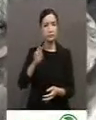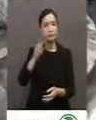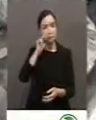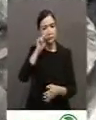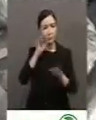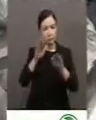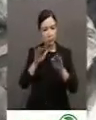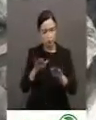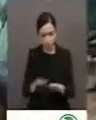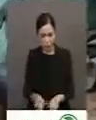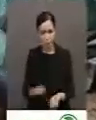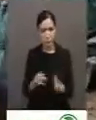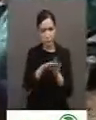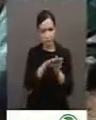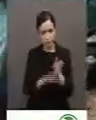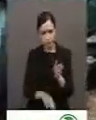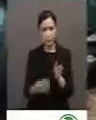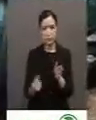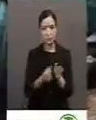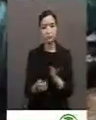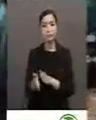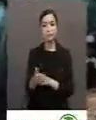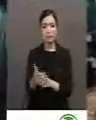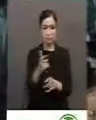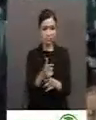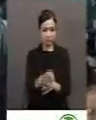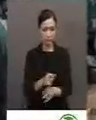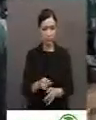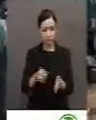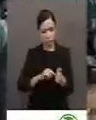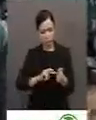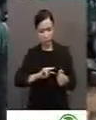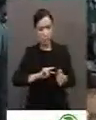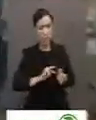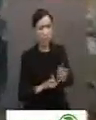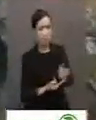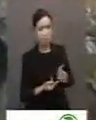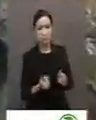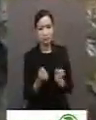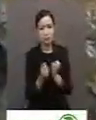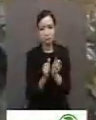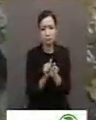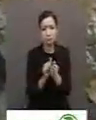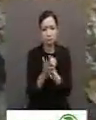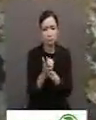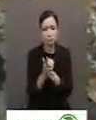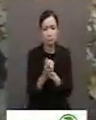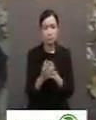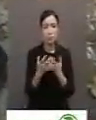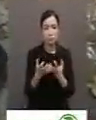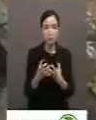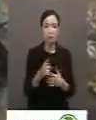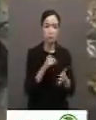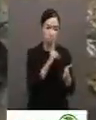ณน้ำลดลงอย่างเร็วนะคะและก็ส่งผลทำให้ปลาที่เลี้ยงในกระชังปรับตัวไม่ทันค่ะเกิดอาการน็อกน้ำจนลอยตายจำนวนมากก